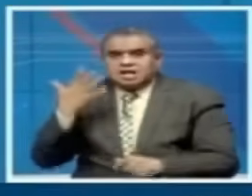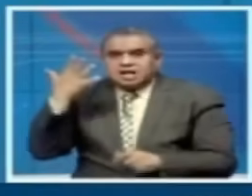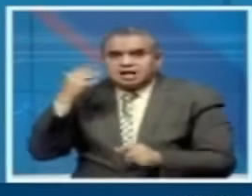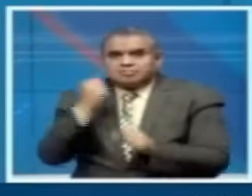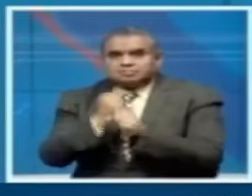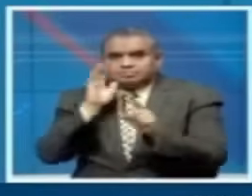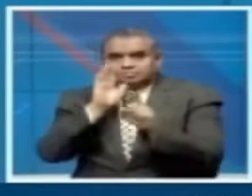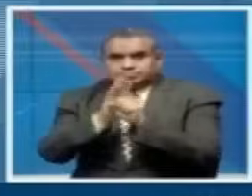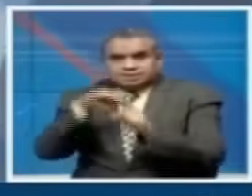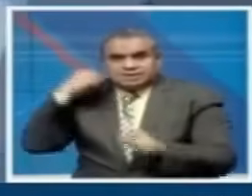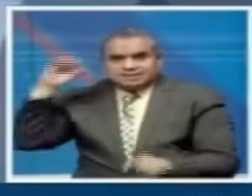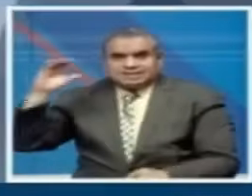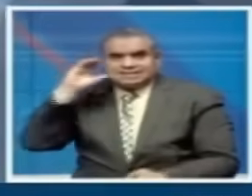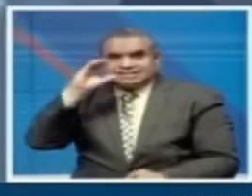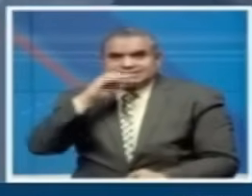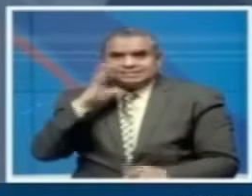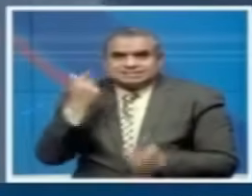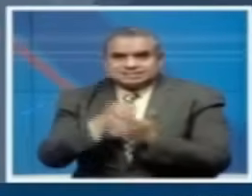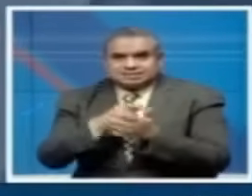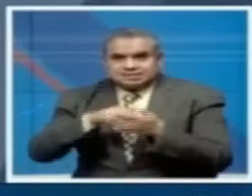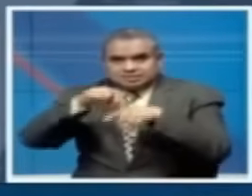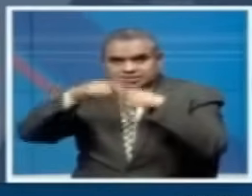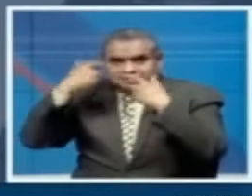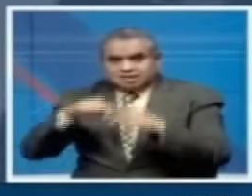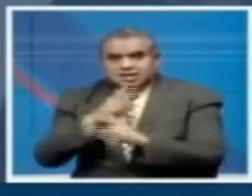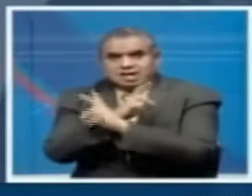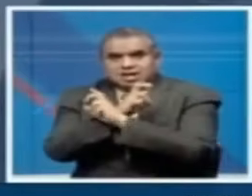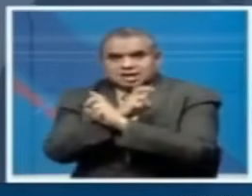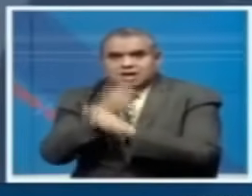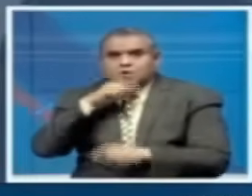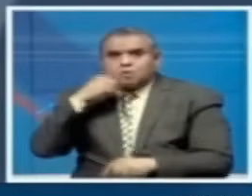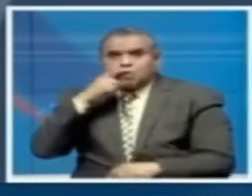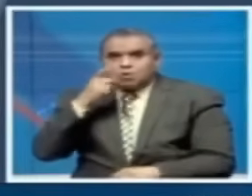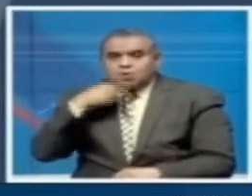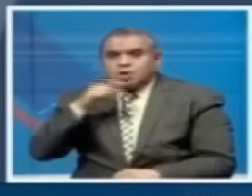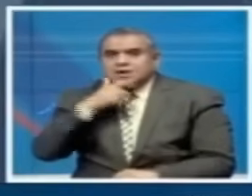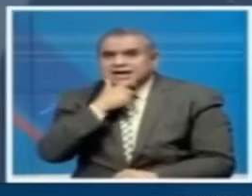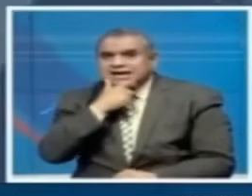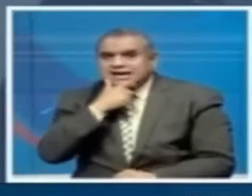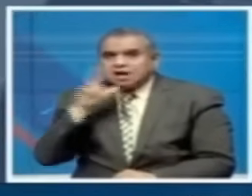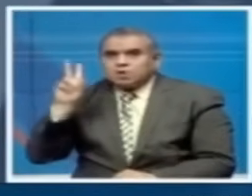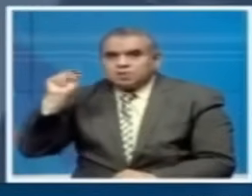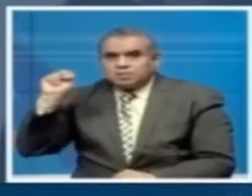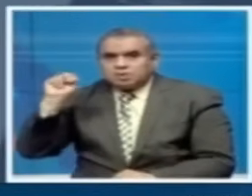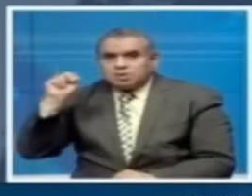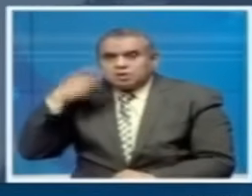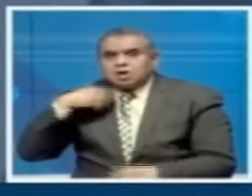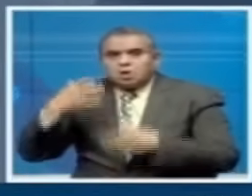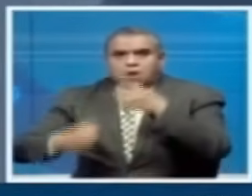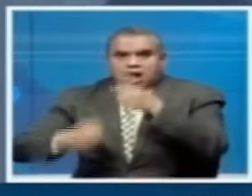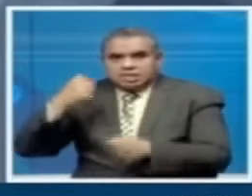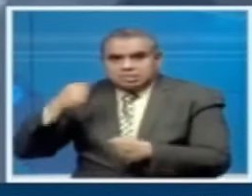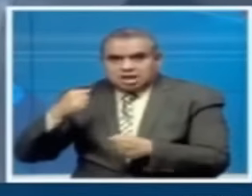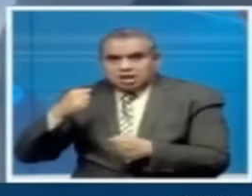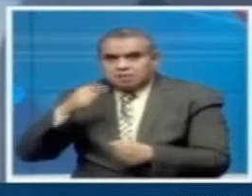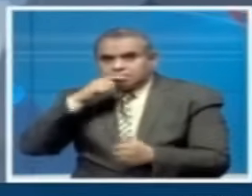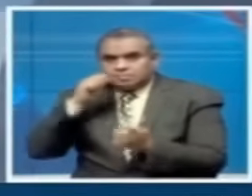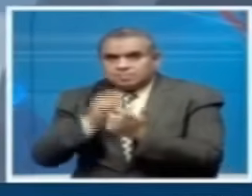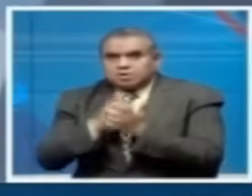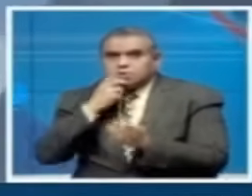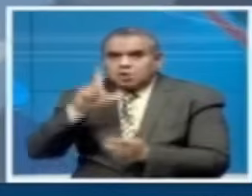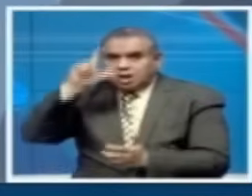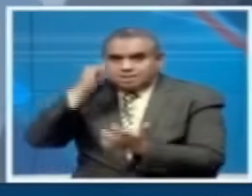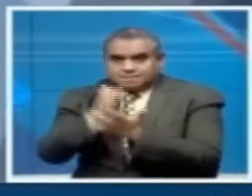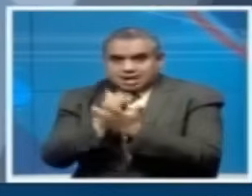المرشح الرئاسي عبد الفتاح السيسي في كل من النمسا وروما وميلانو والولايات المتحدة الأمريكية وهولندا. وأكد مطر